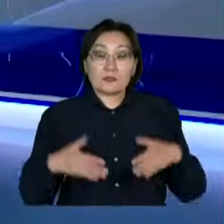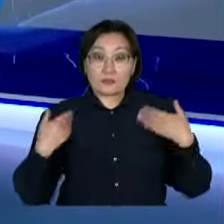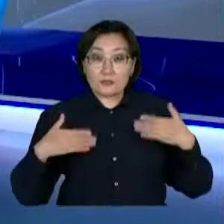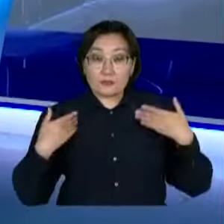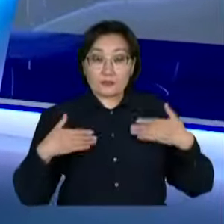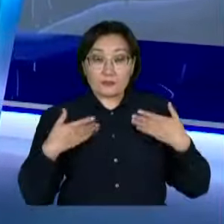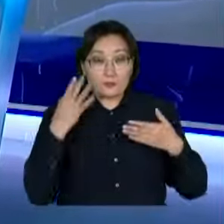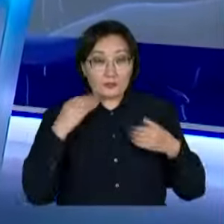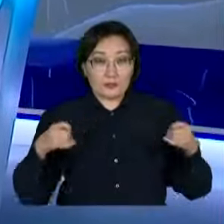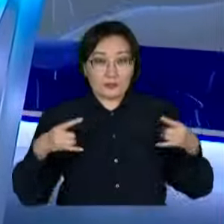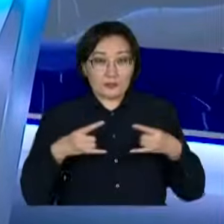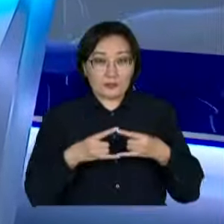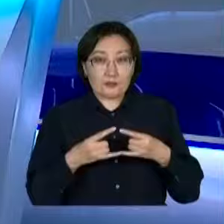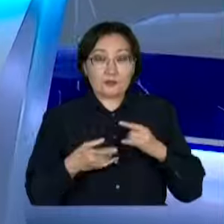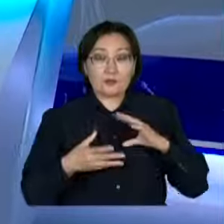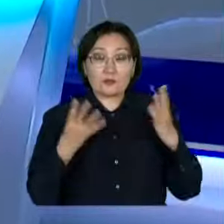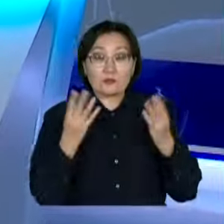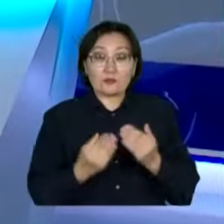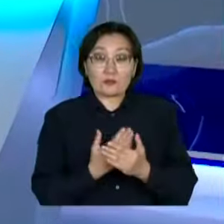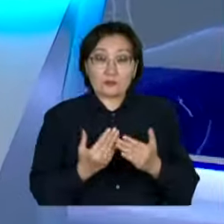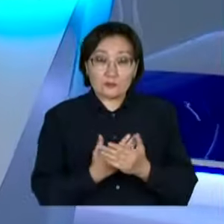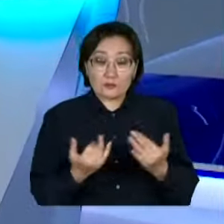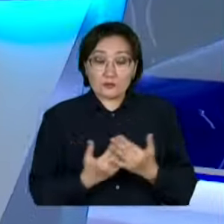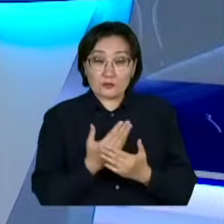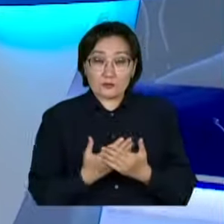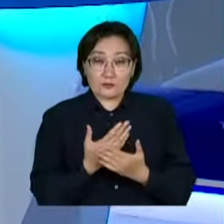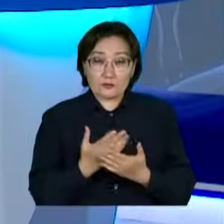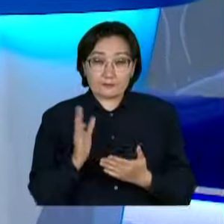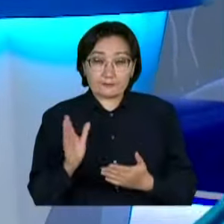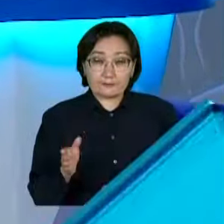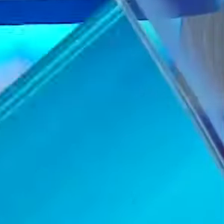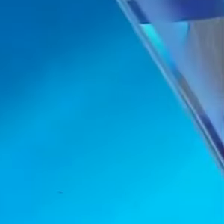Добрый день. С новостями к этому часу Алия Абитова. Коротко о главных событиях дня.